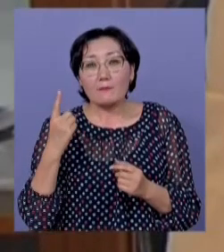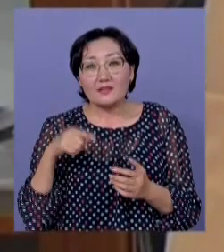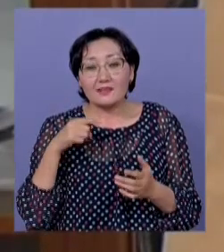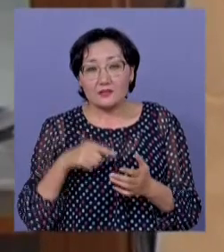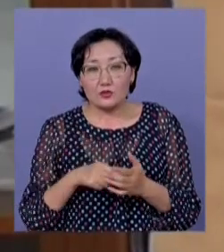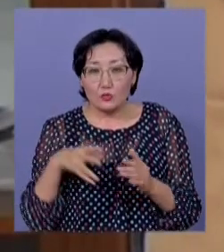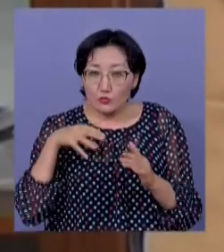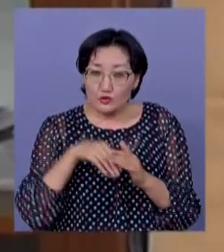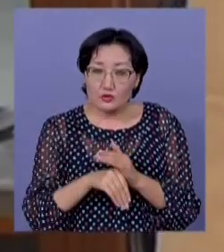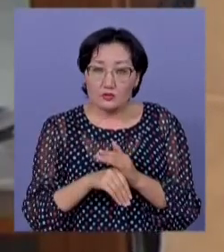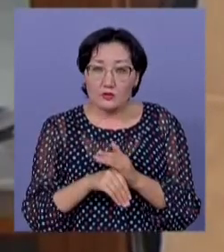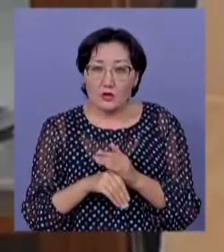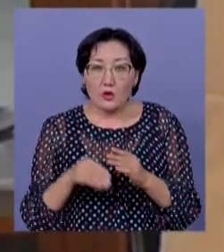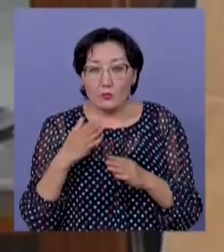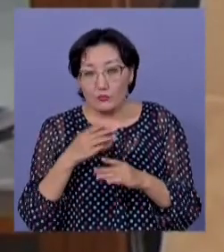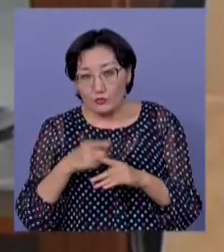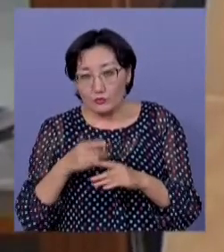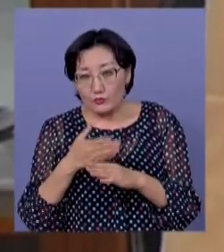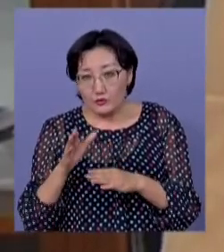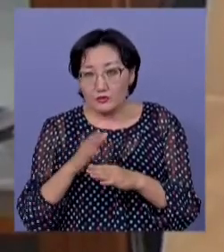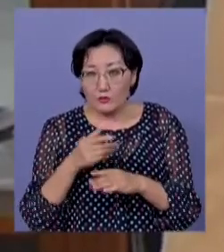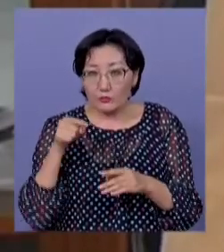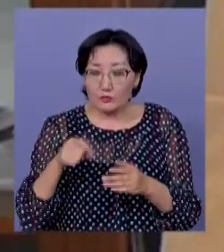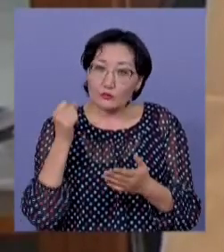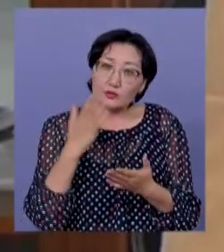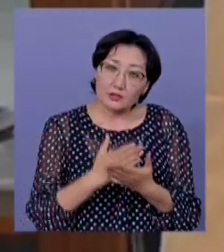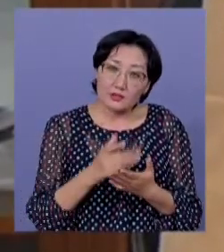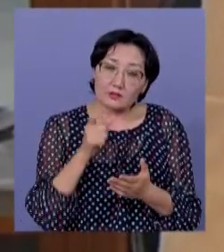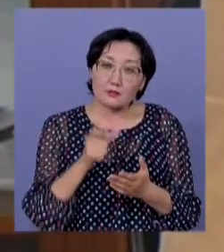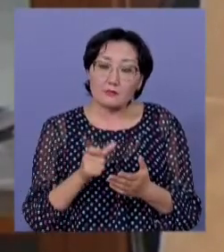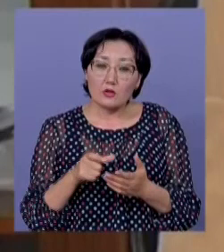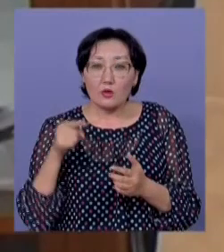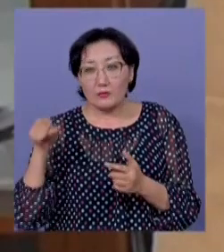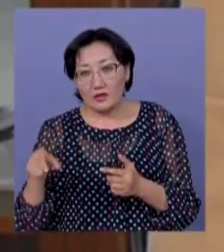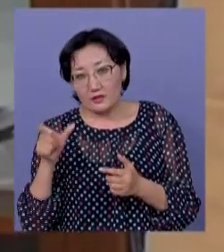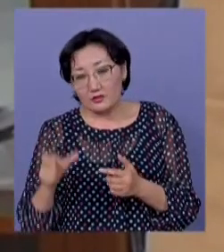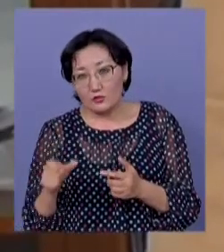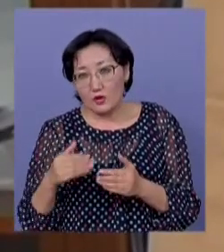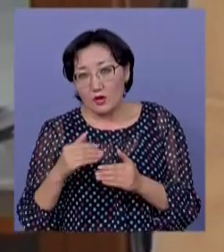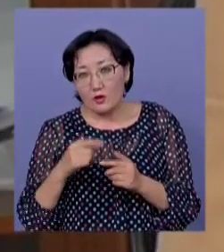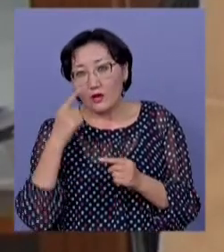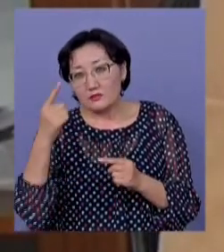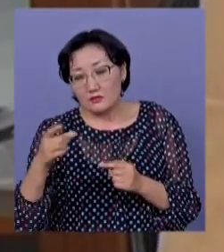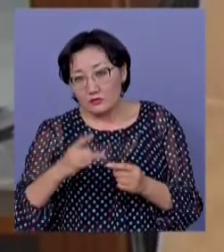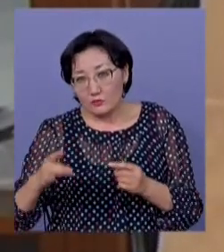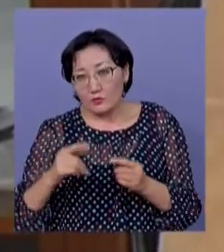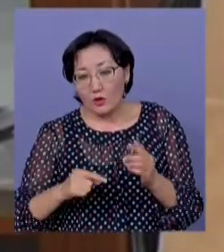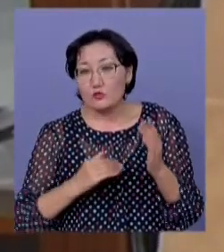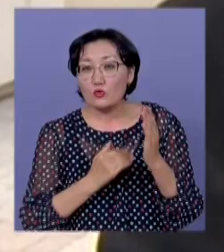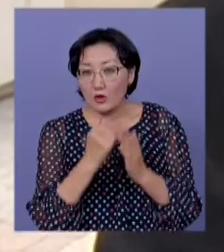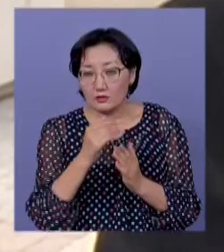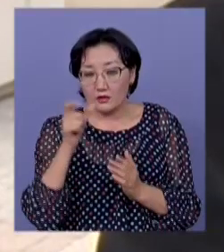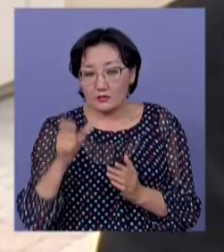өзін бөлсек, мынау орталықтағы адам, мынау төмендегі адам, мынау жоғарыда адам